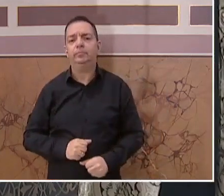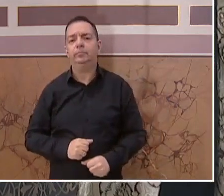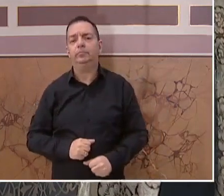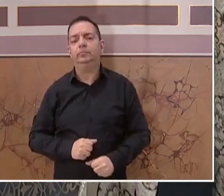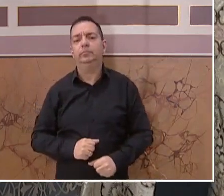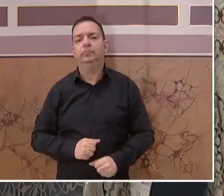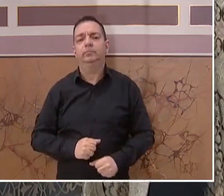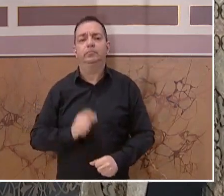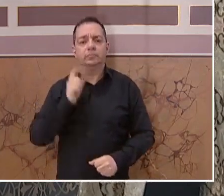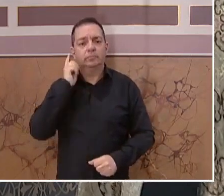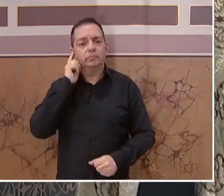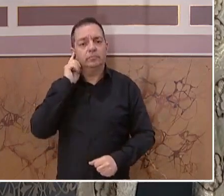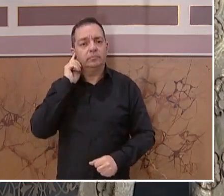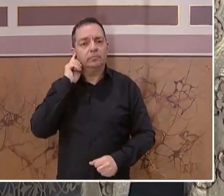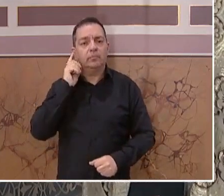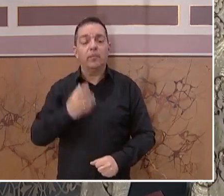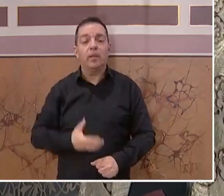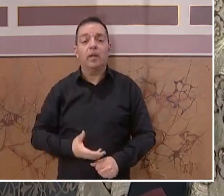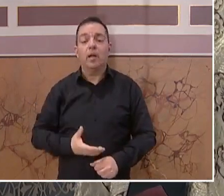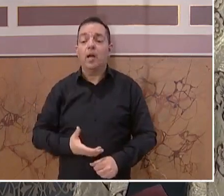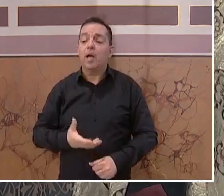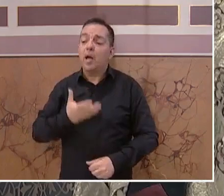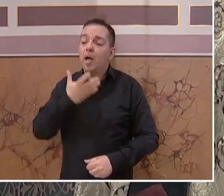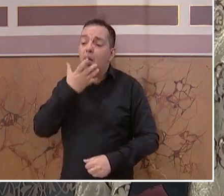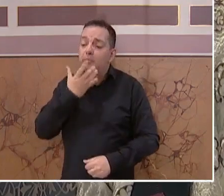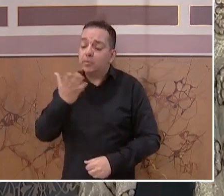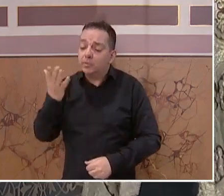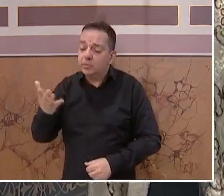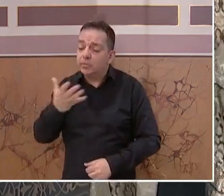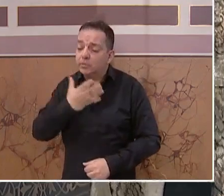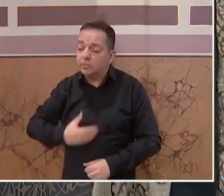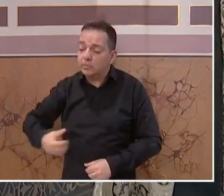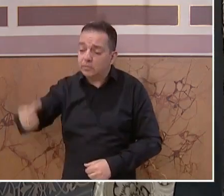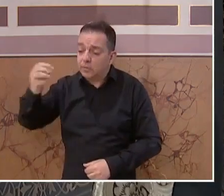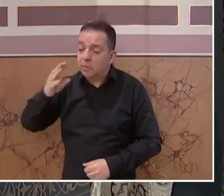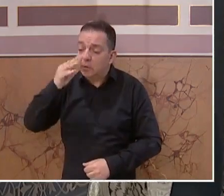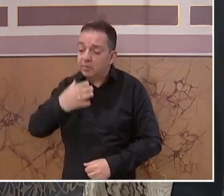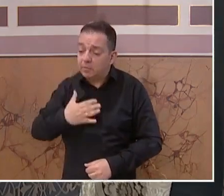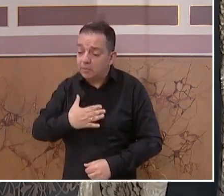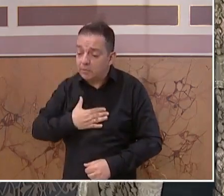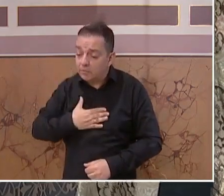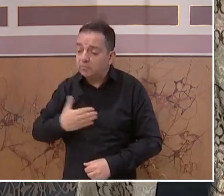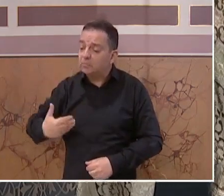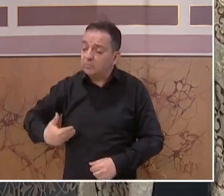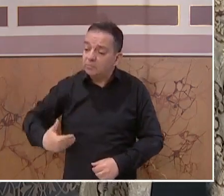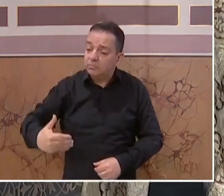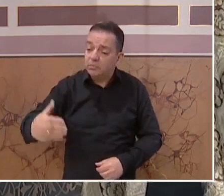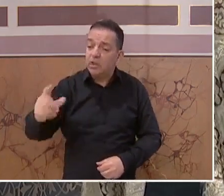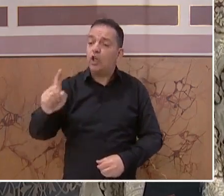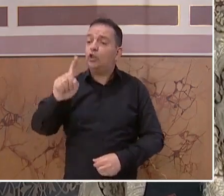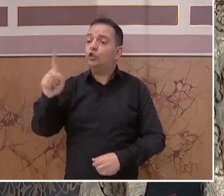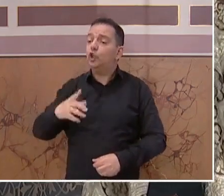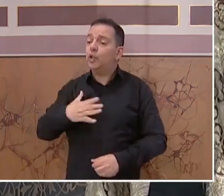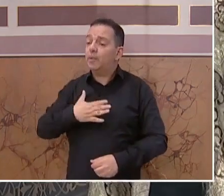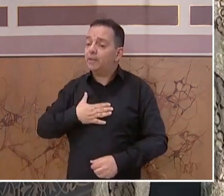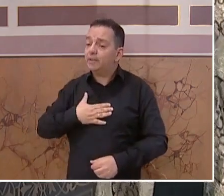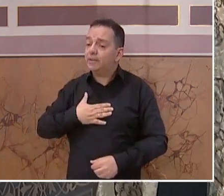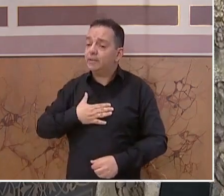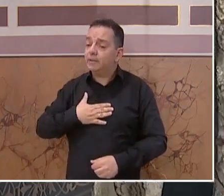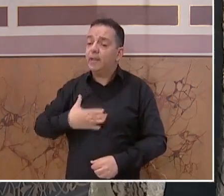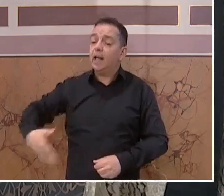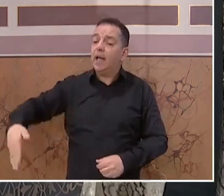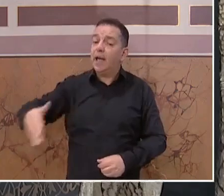Ευχηθείτε, μακαριότατε Πάτερ και Δέσποτα, καθ' όλην την διάρκεια της ζωής μας,